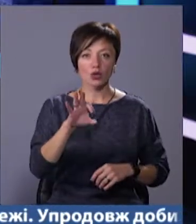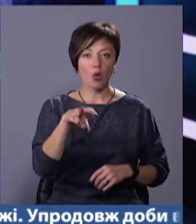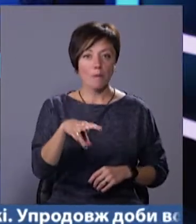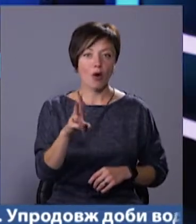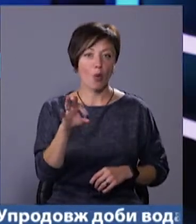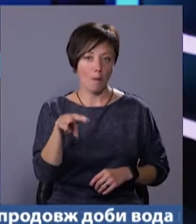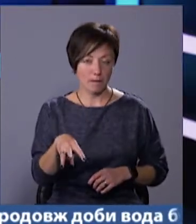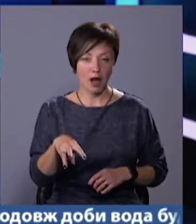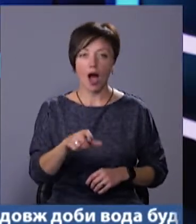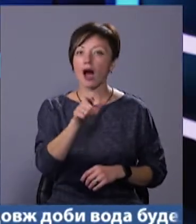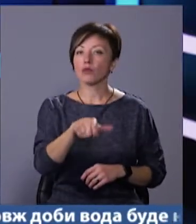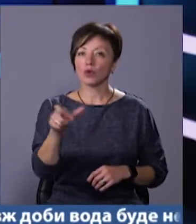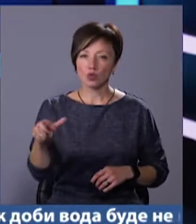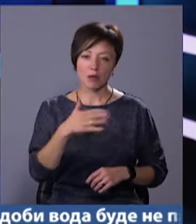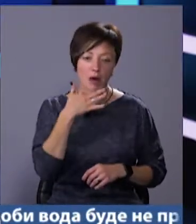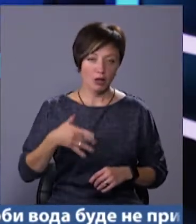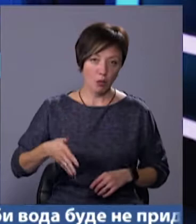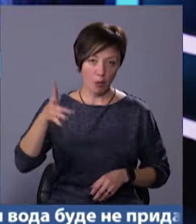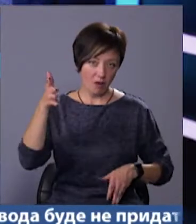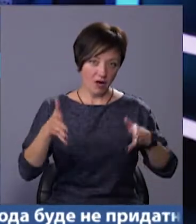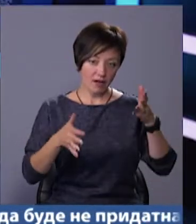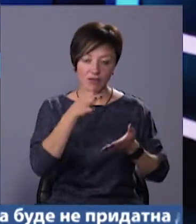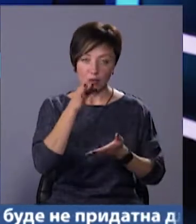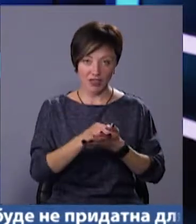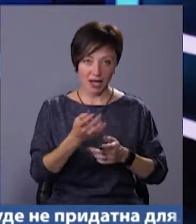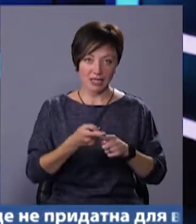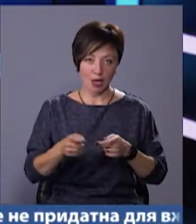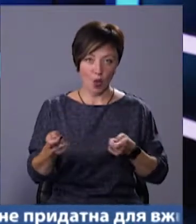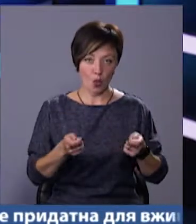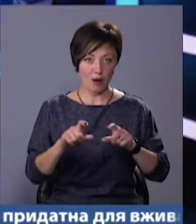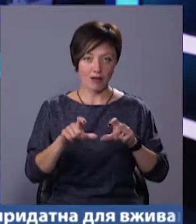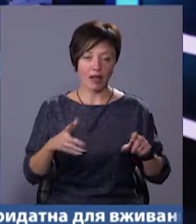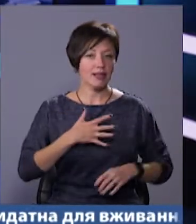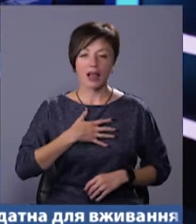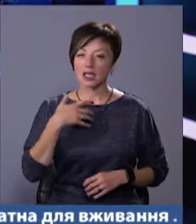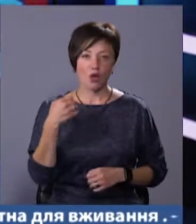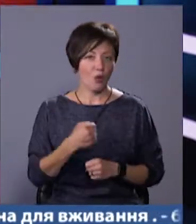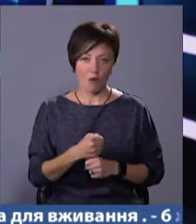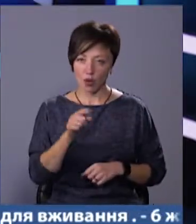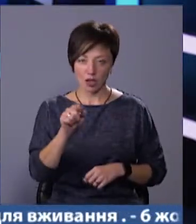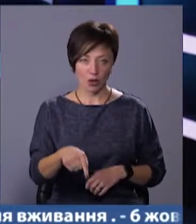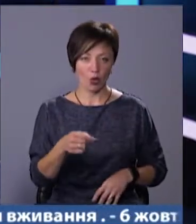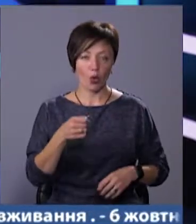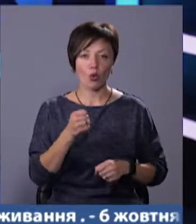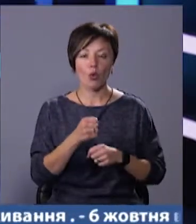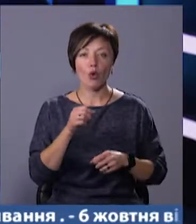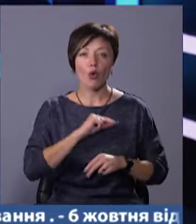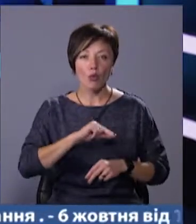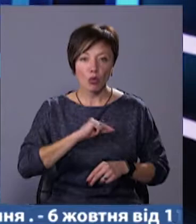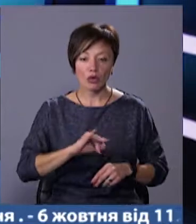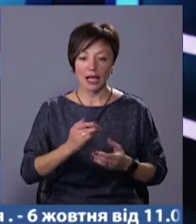Хмельницький». Бо мешканці багатоповерхівок, за які відповідає цей управитель, незадоволені його роботою. Лише на